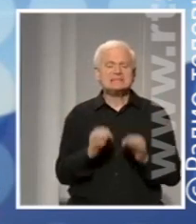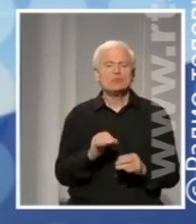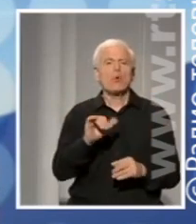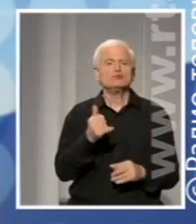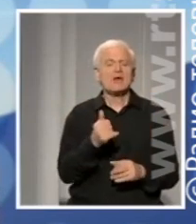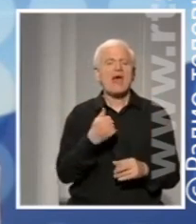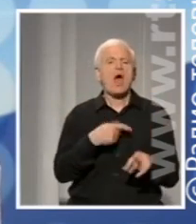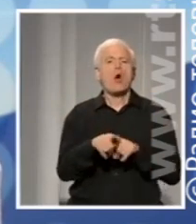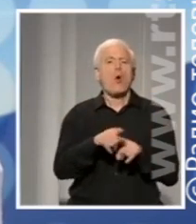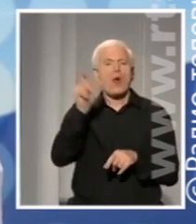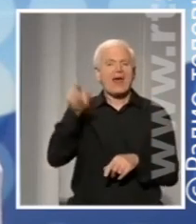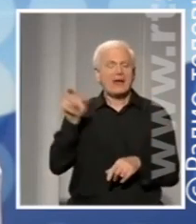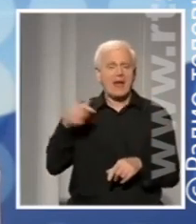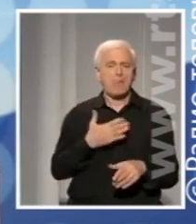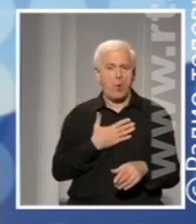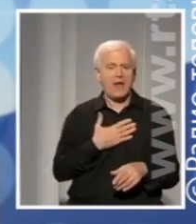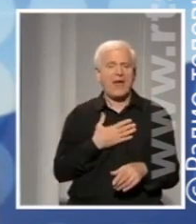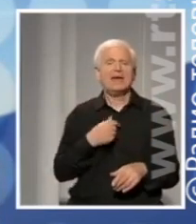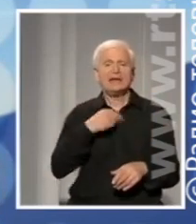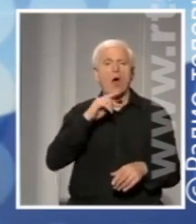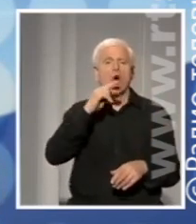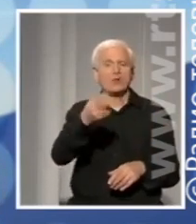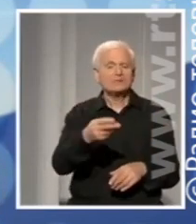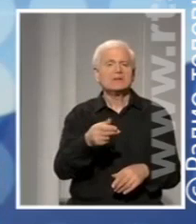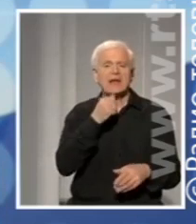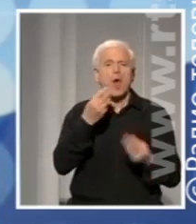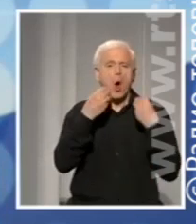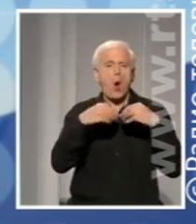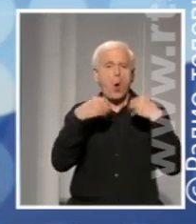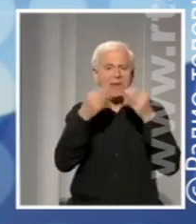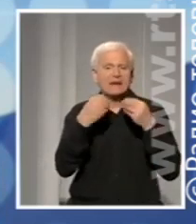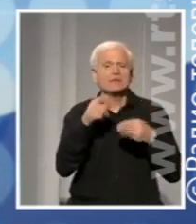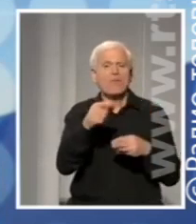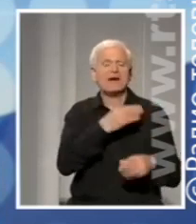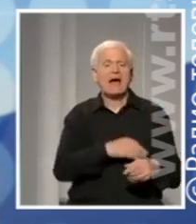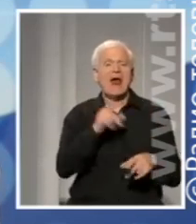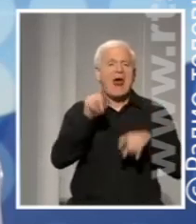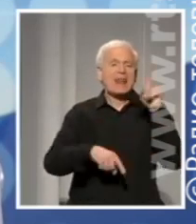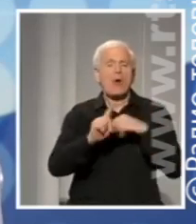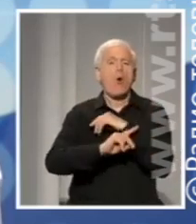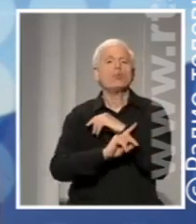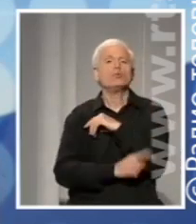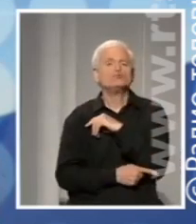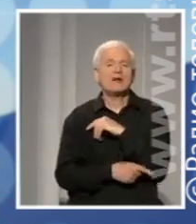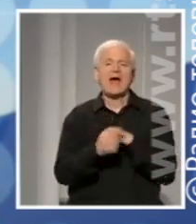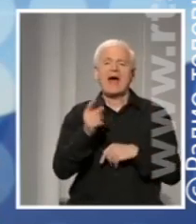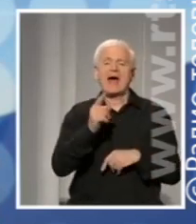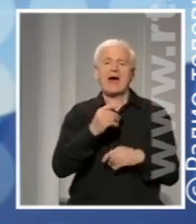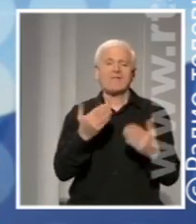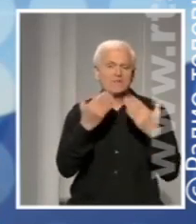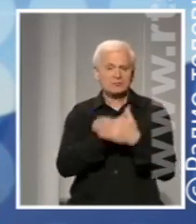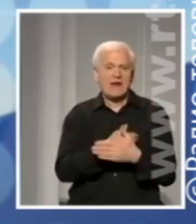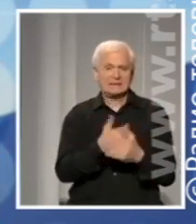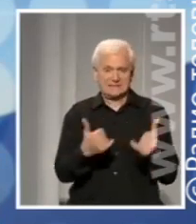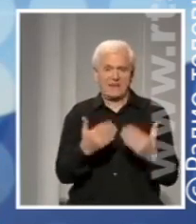se kolege odazvati dakle, i objasniti taj zadatak. Dakle, ukoliko neko od učenika ili neko od roditelja mene večeras